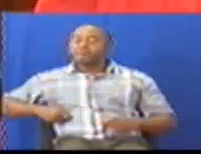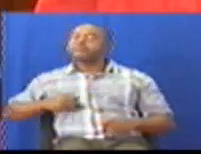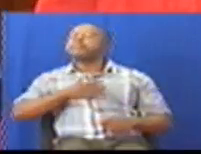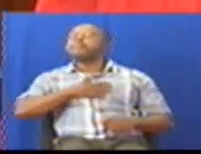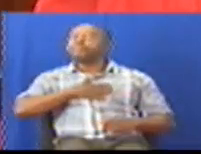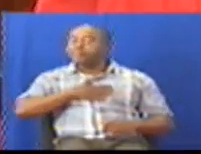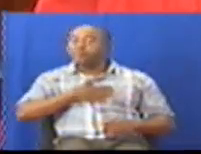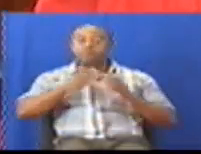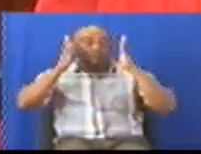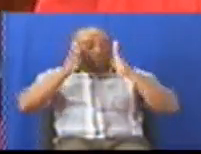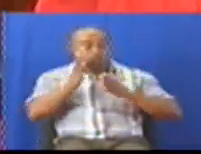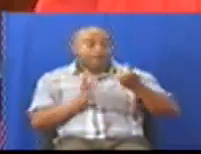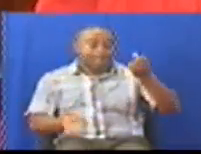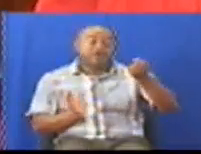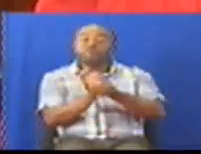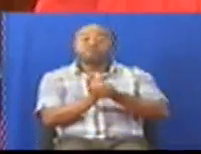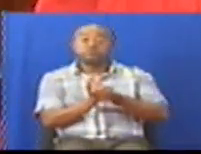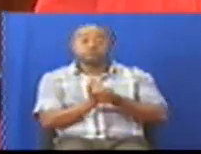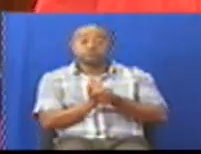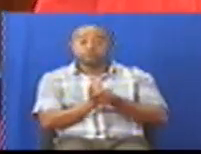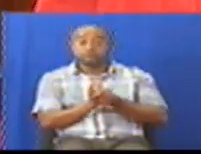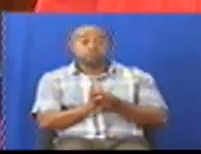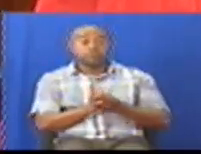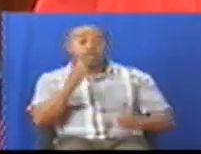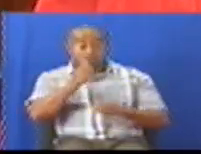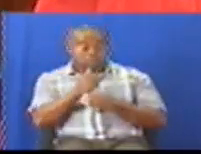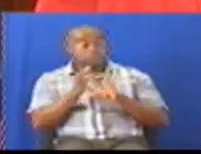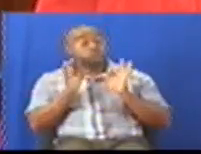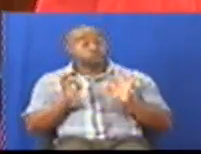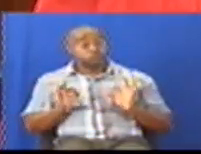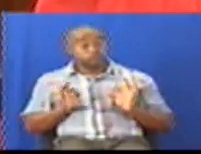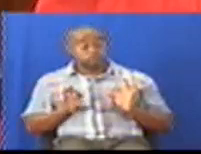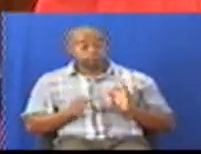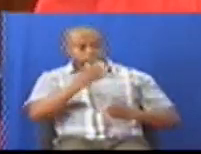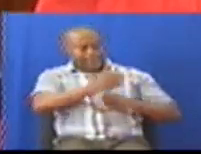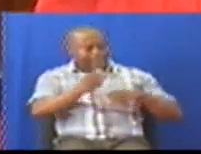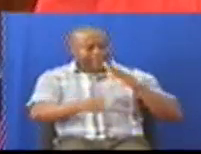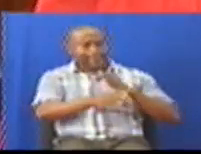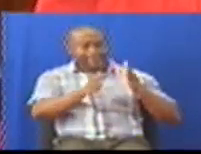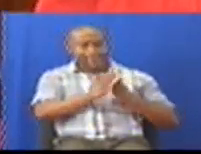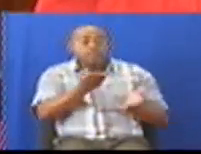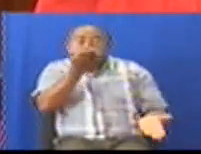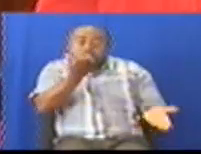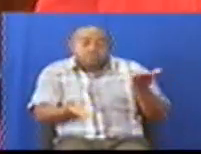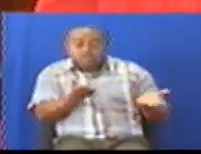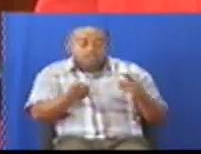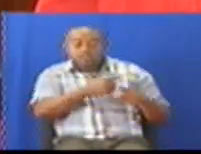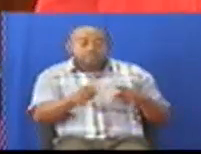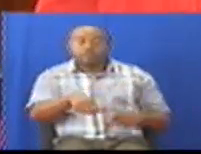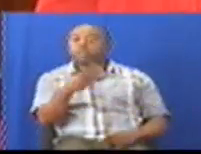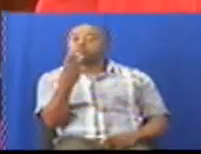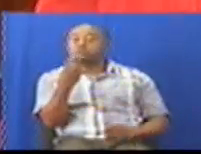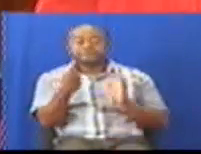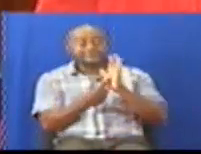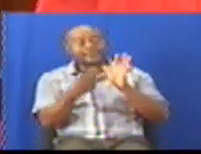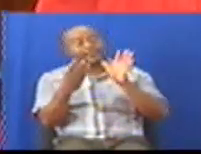Mheshimiwa Magufuli kwa kazi nzuri walioifanya kuhakikisha kwamba wamejenga zahanati 368.